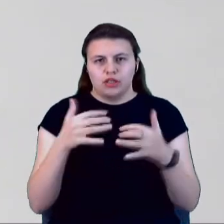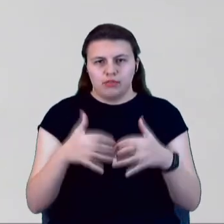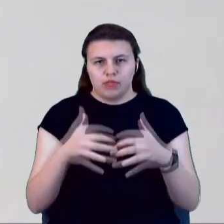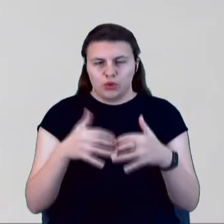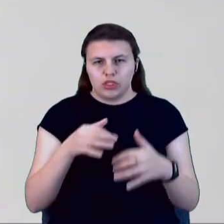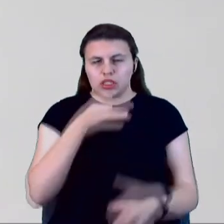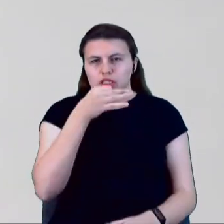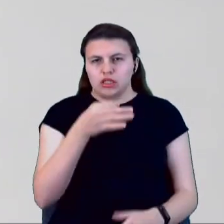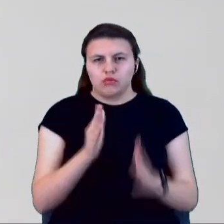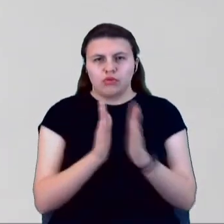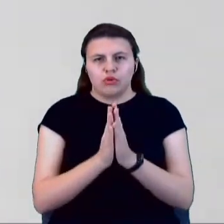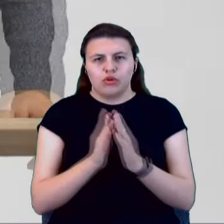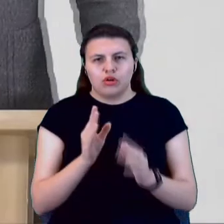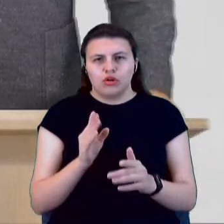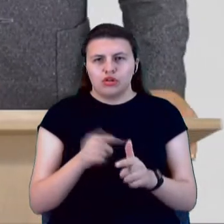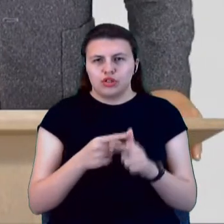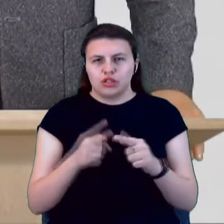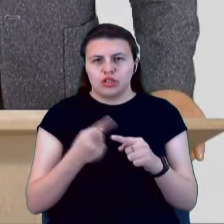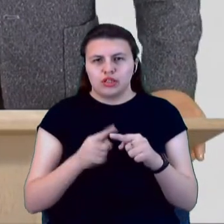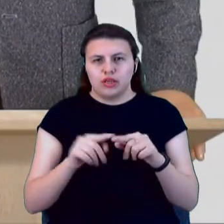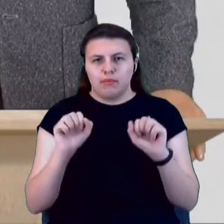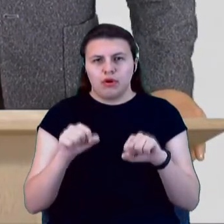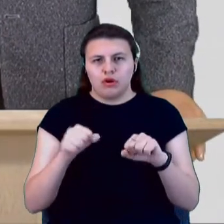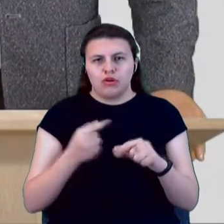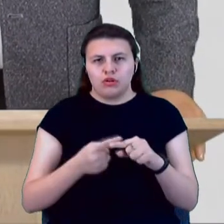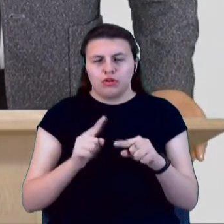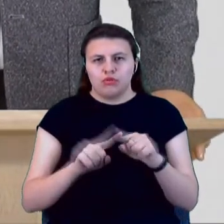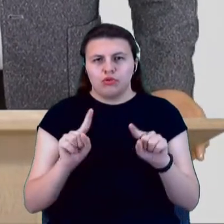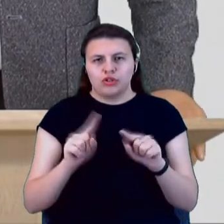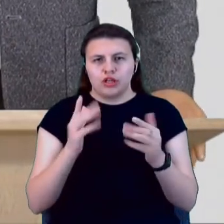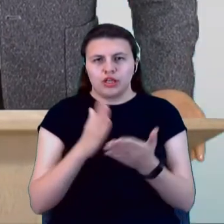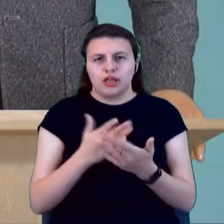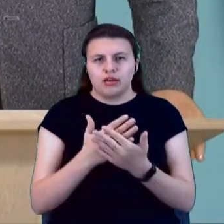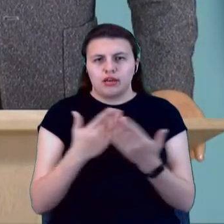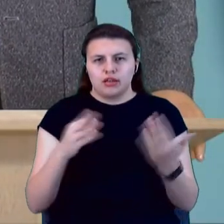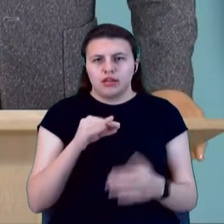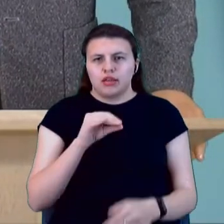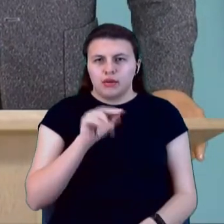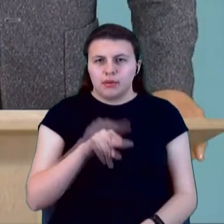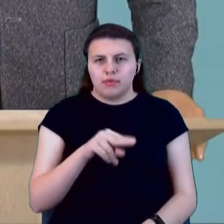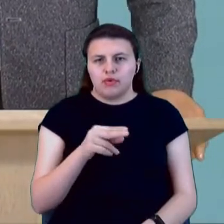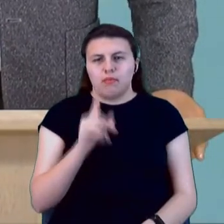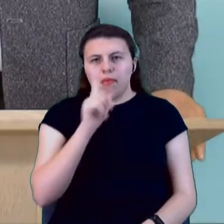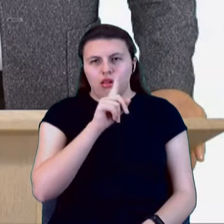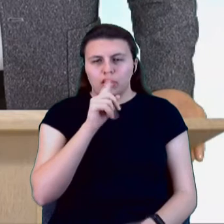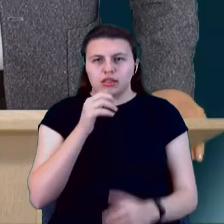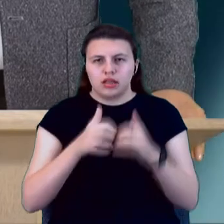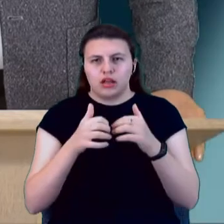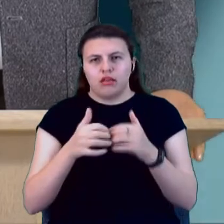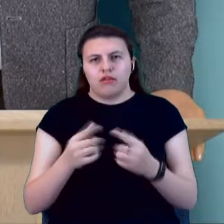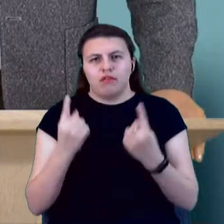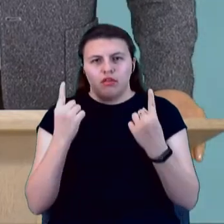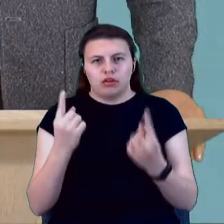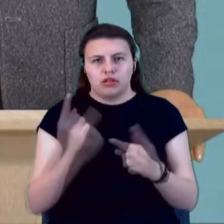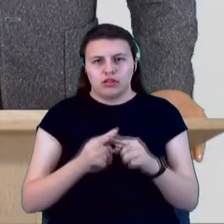будь ласка, чи це можливо? Адже є різні типи бізнесу, є малий бізнес, є середній, є великий. І на прикладі Краматорська це